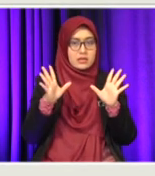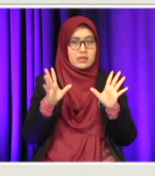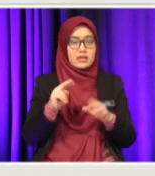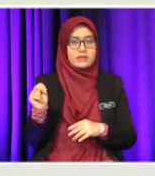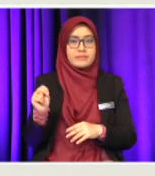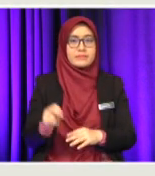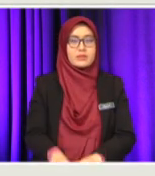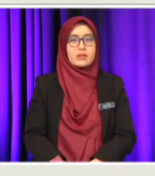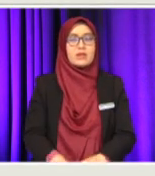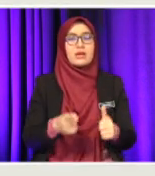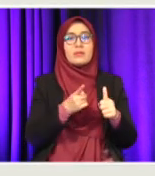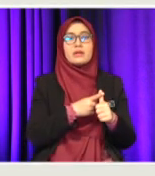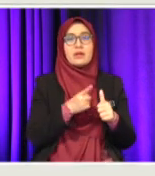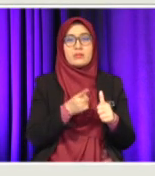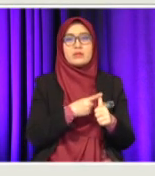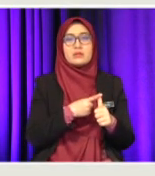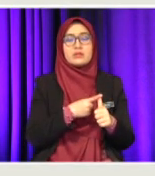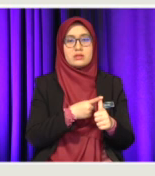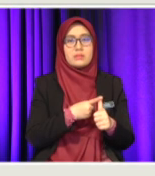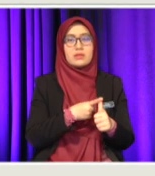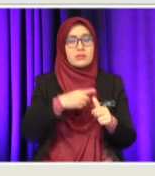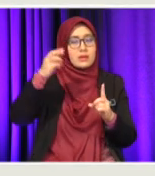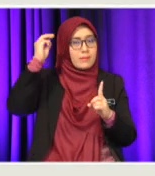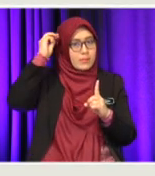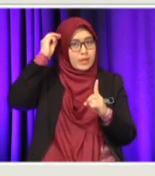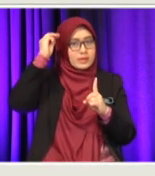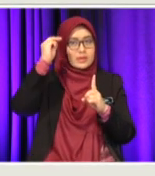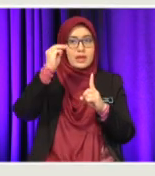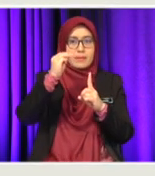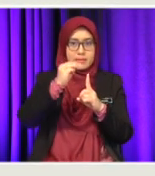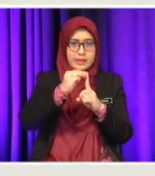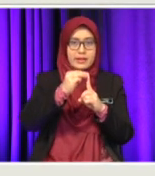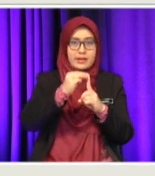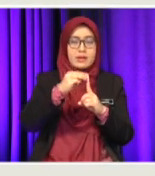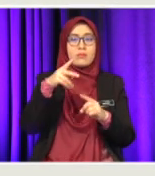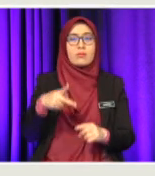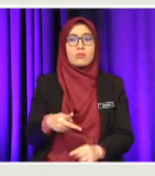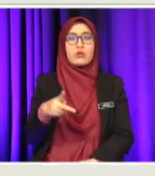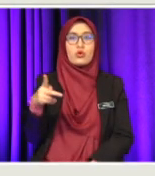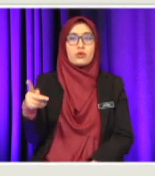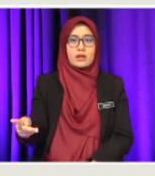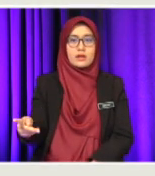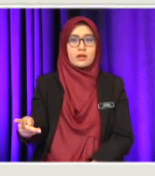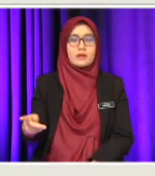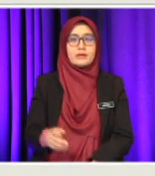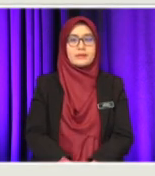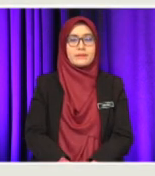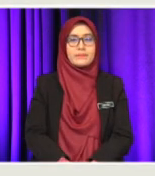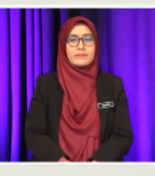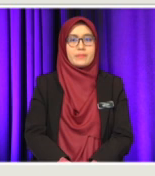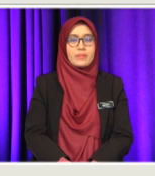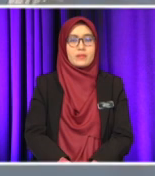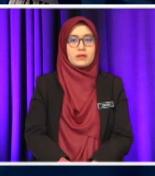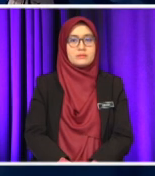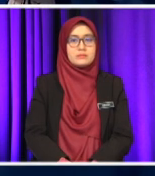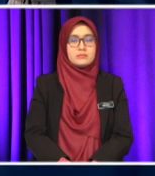Oke nanti di akhirnya nanti kan saya iklan tadi saya kata pendekatan